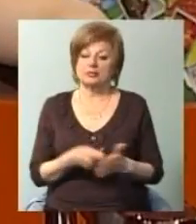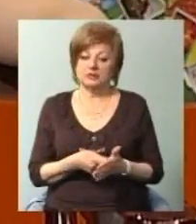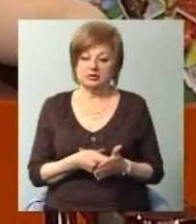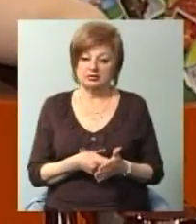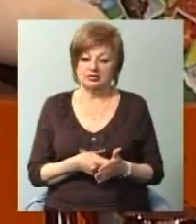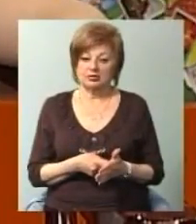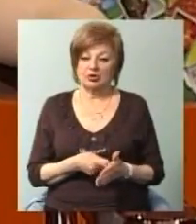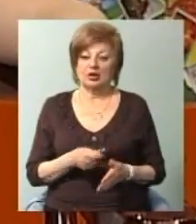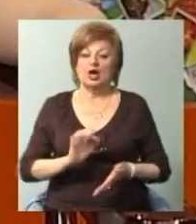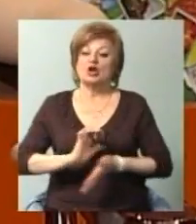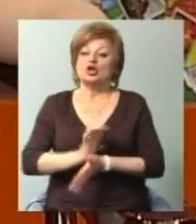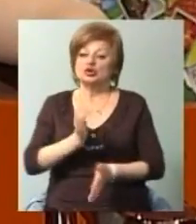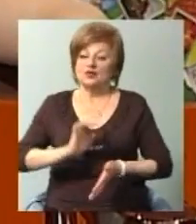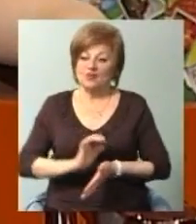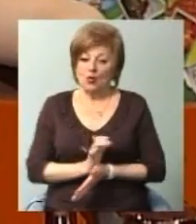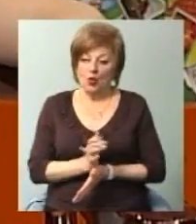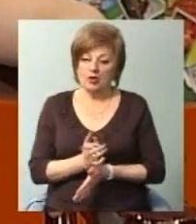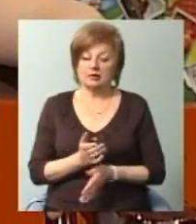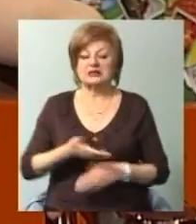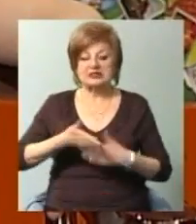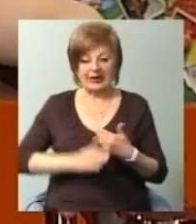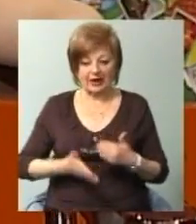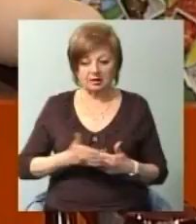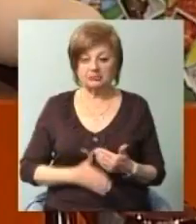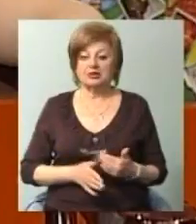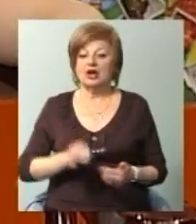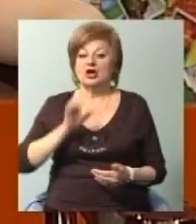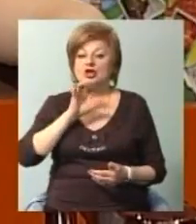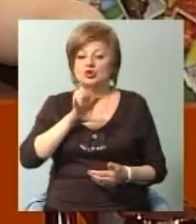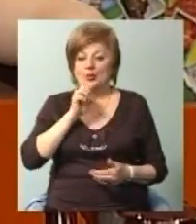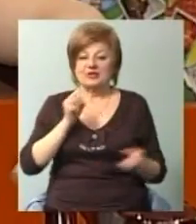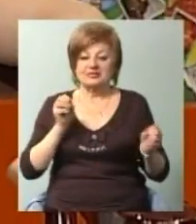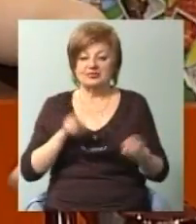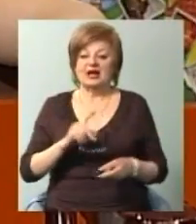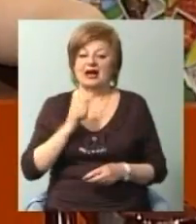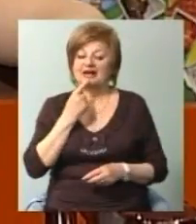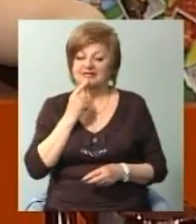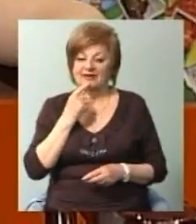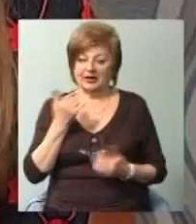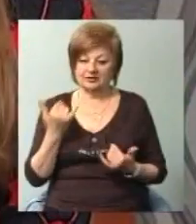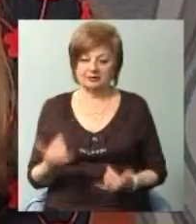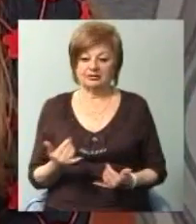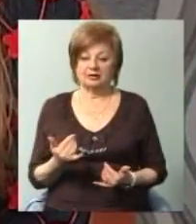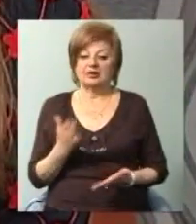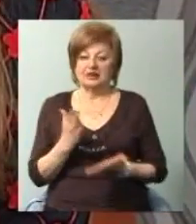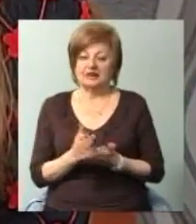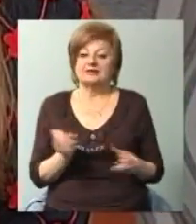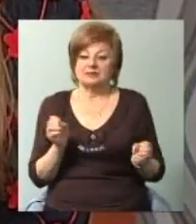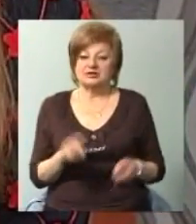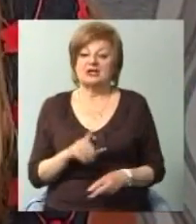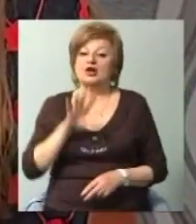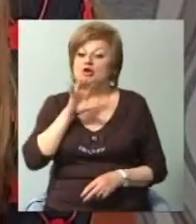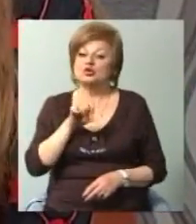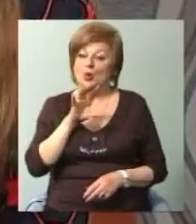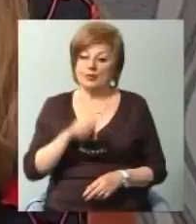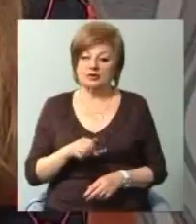собачку? Що вона їсть? Творогом, сиром, собачими цукерками. І цукерки вона